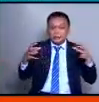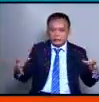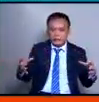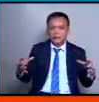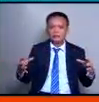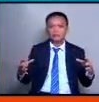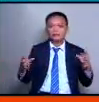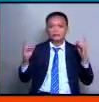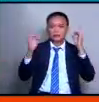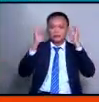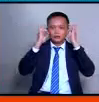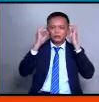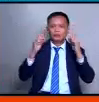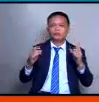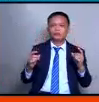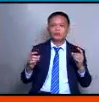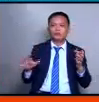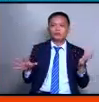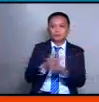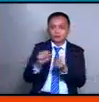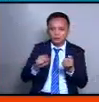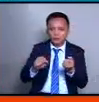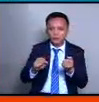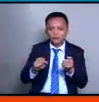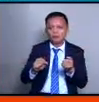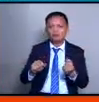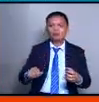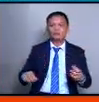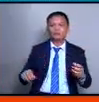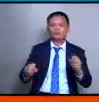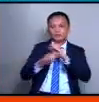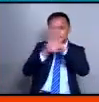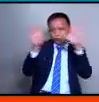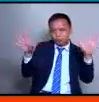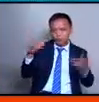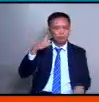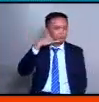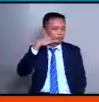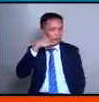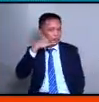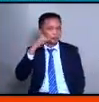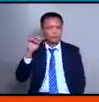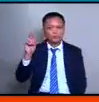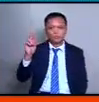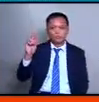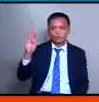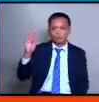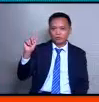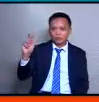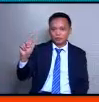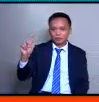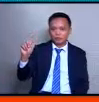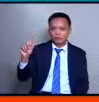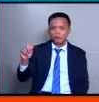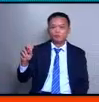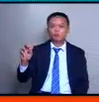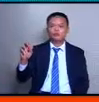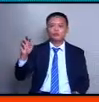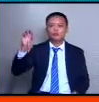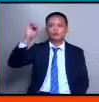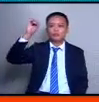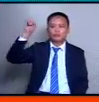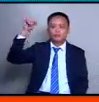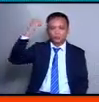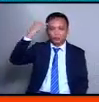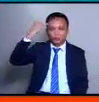ng ilan sa mga gusali doon? Para linawin sa atin yan, nasa yung telepono ang urban planner na si Architect Felino June